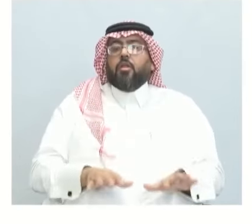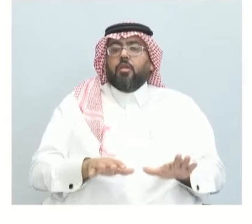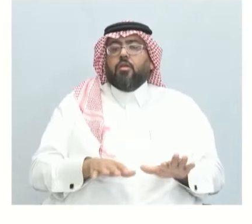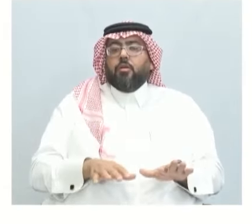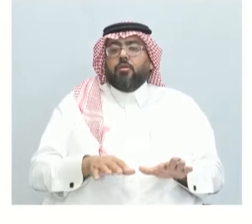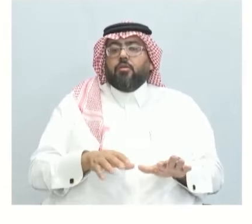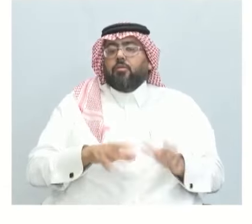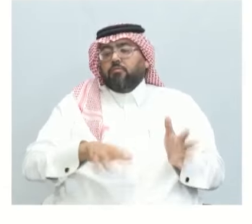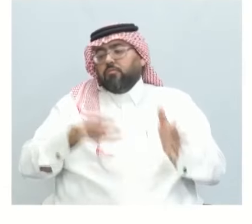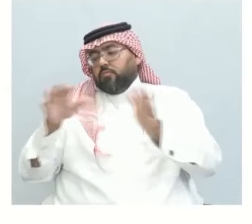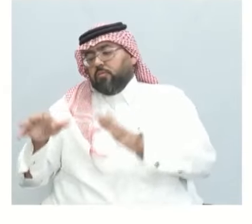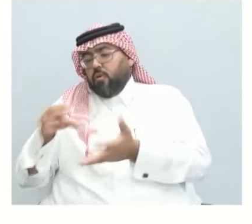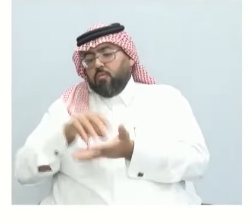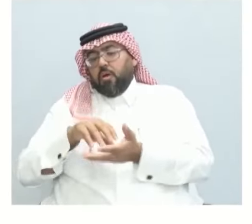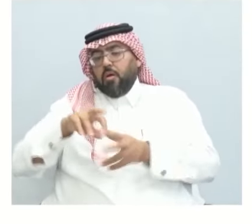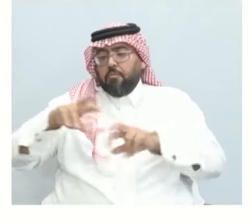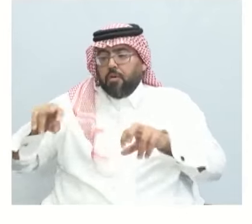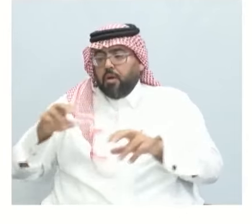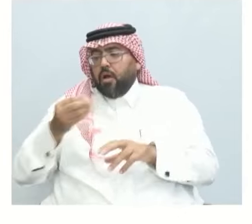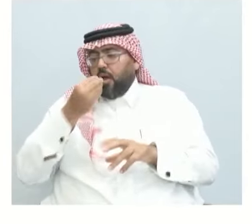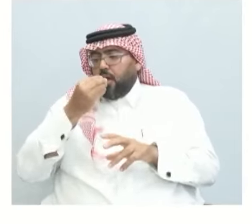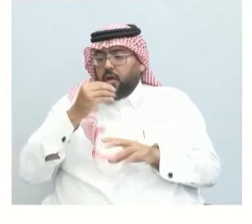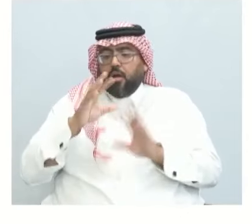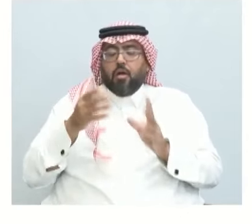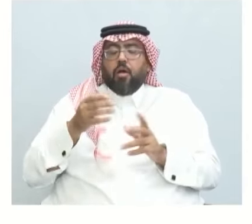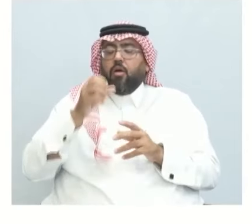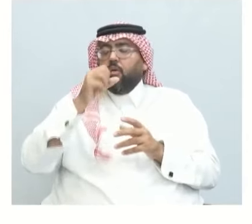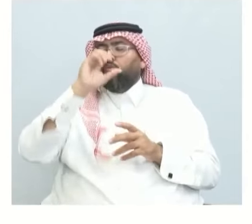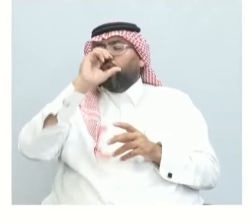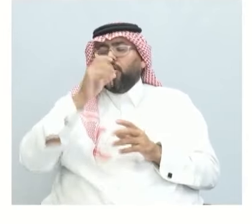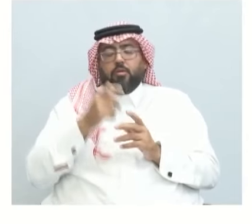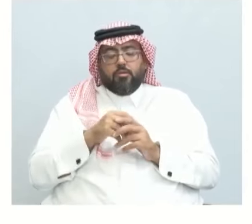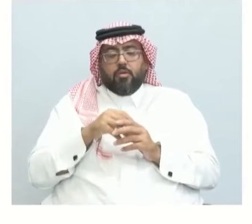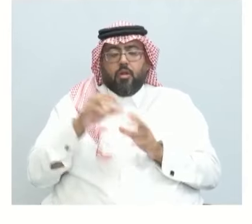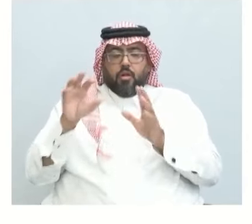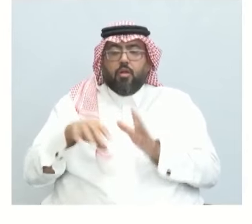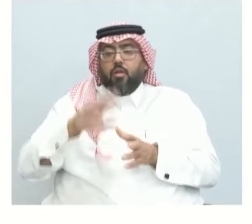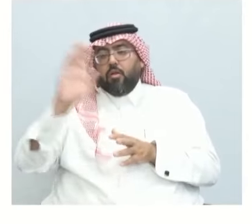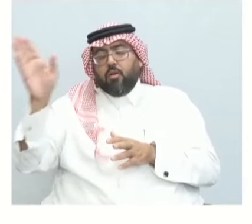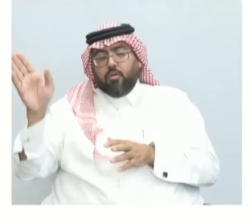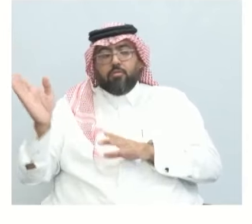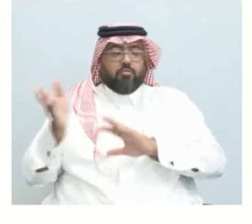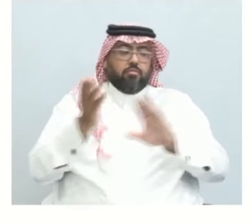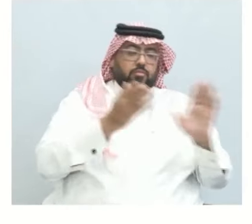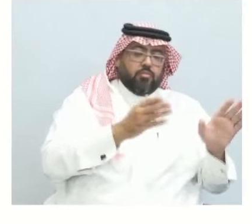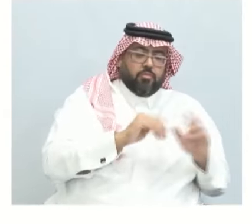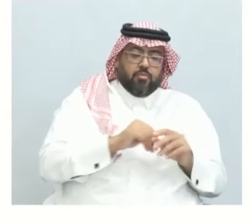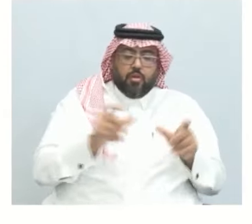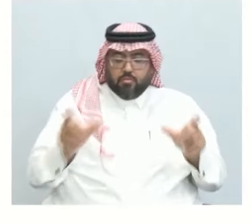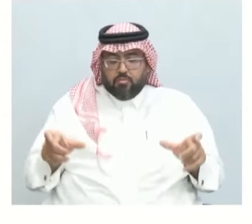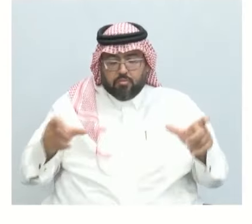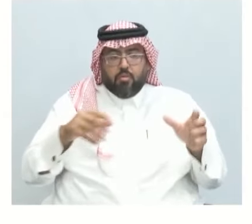الراعي ثم يرتحلون الى جهه اخرى لطلب العيش وابتغاء الماء فلا يزالون في حل وترحال وكانت القبيله منهم تحمي